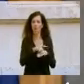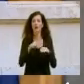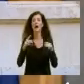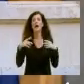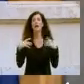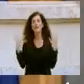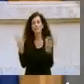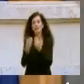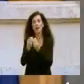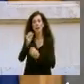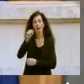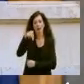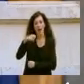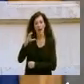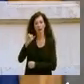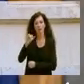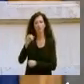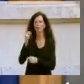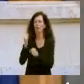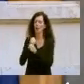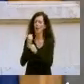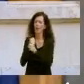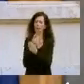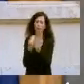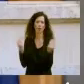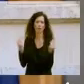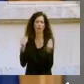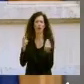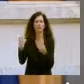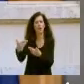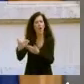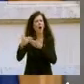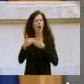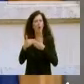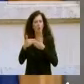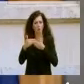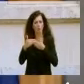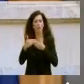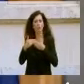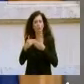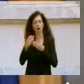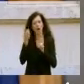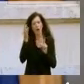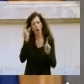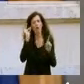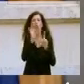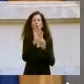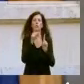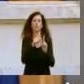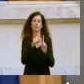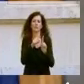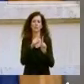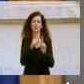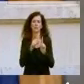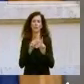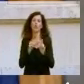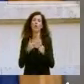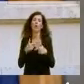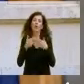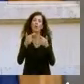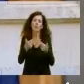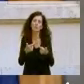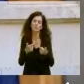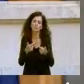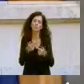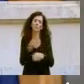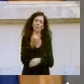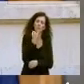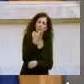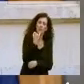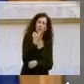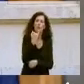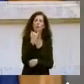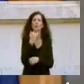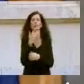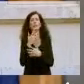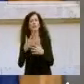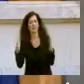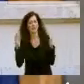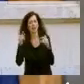loro ci daranno una grande mano per perseguire questo risultato a beneficio dei nostri piccoli e dei nostri grandi